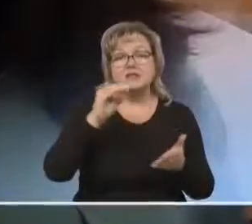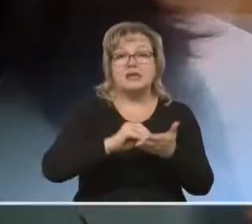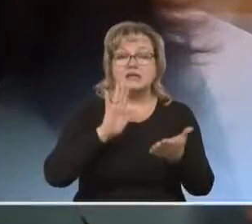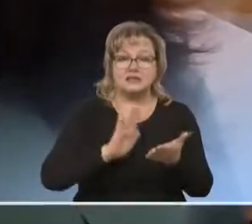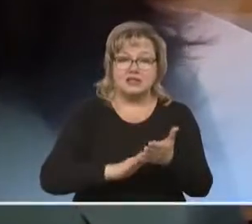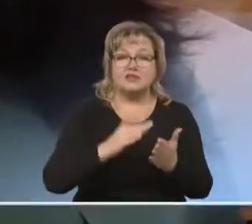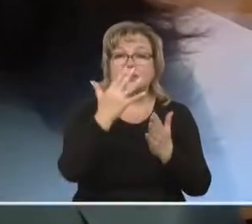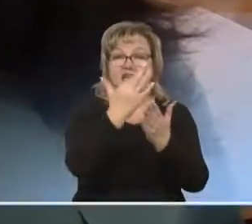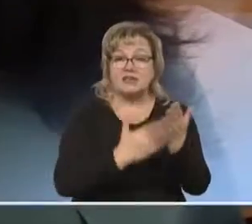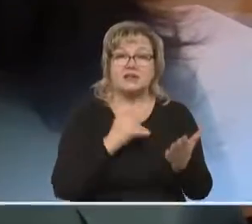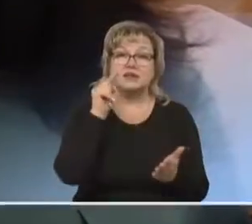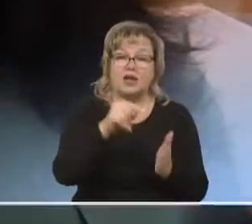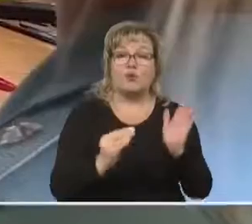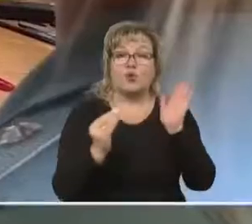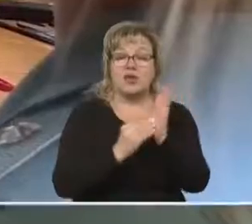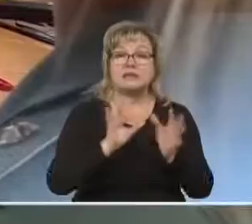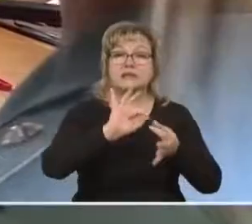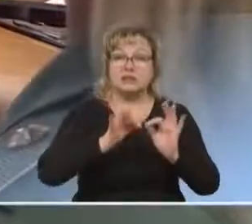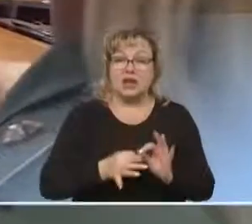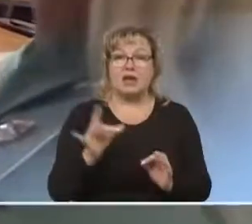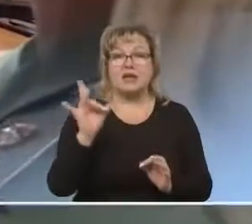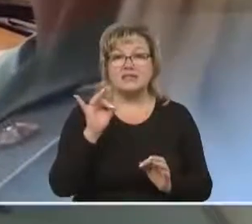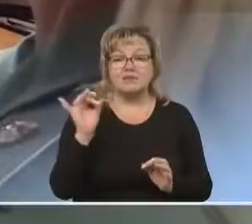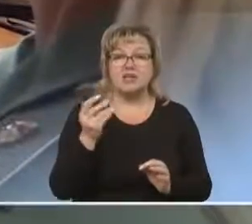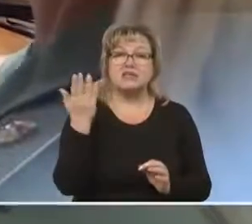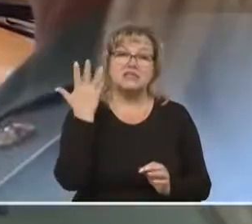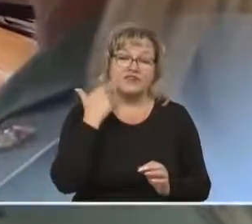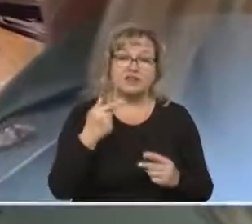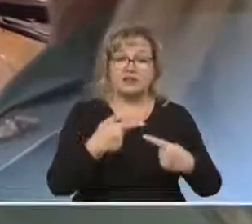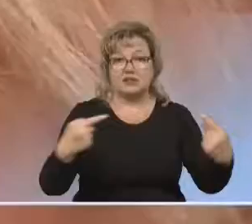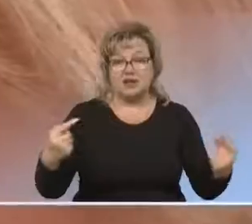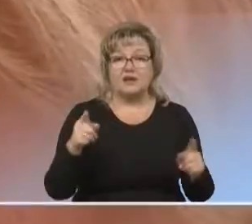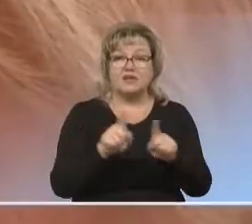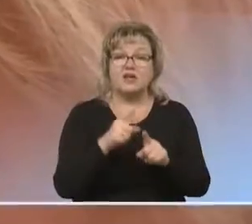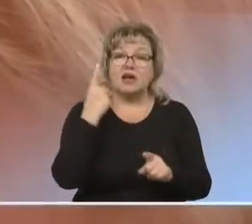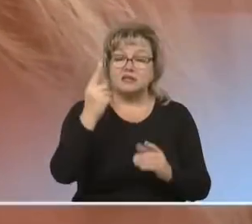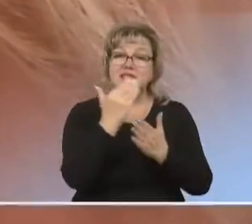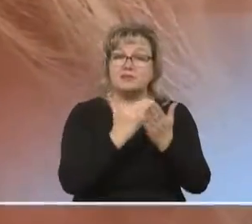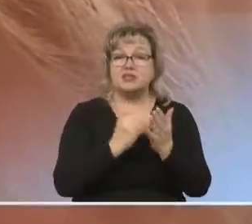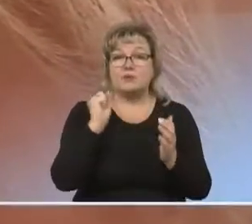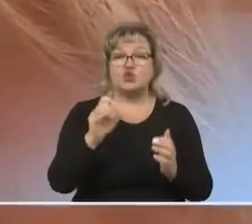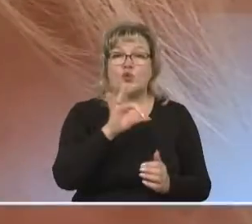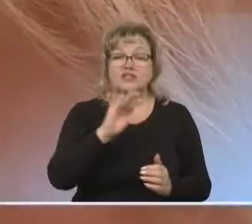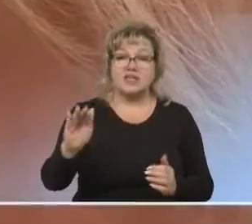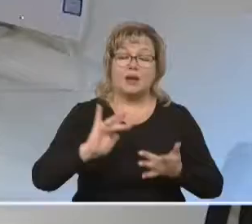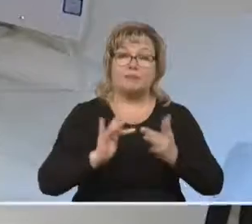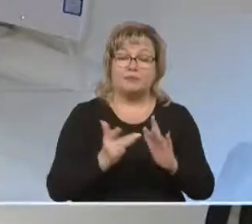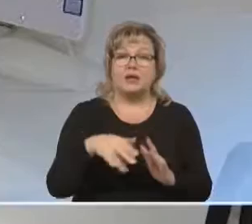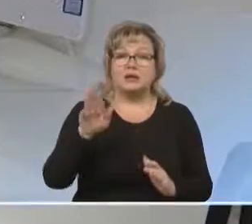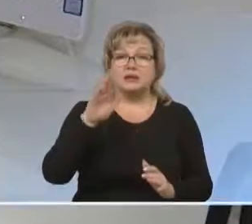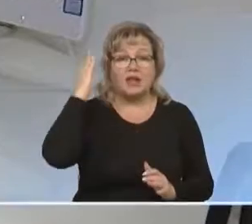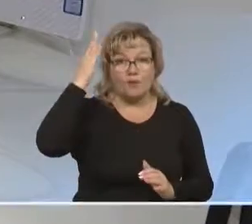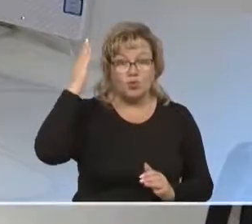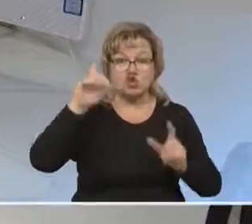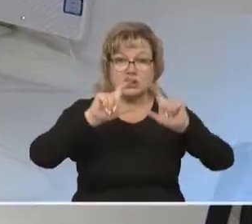соответствующих реестрах. Именно там указаны детали, размеры, цвет и так далее. Один из таких списков можно найти на официальном портале таможни.